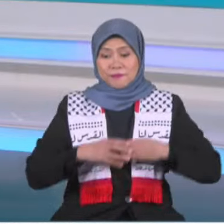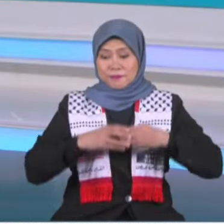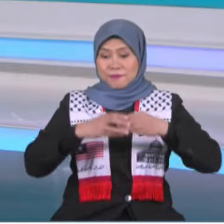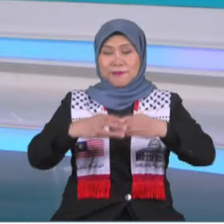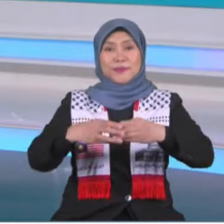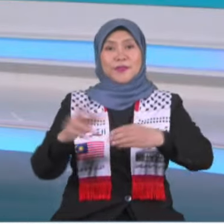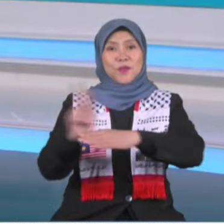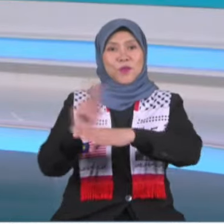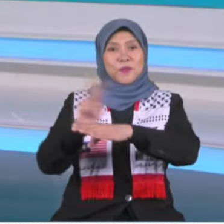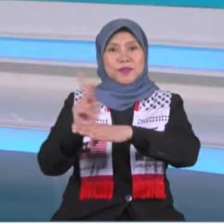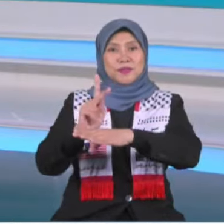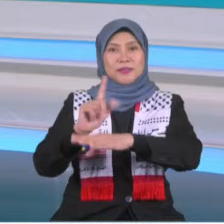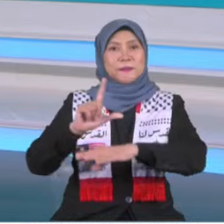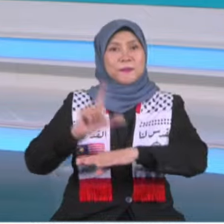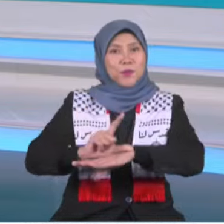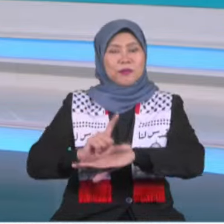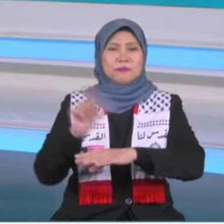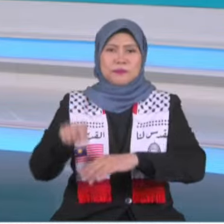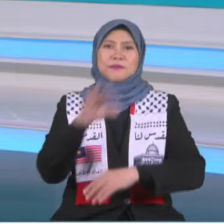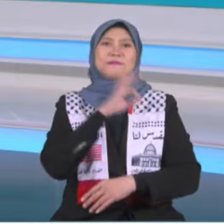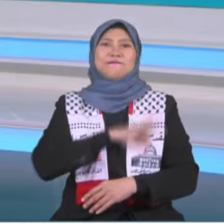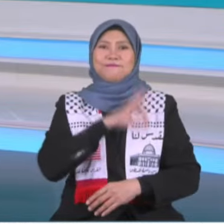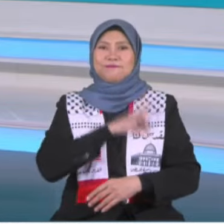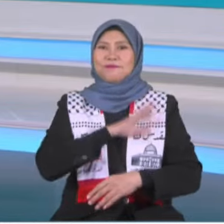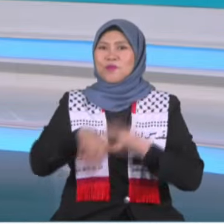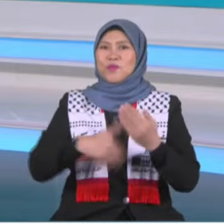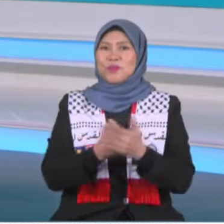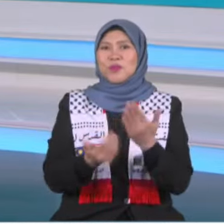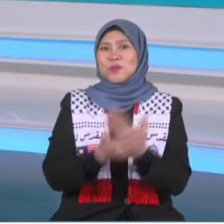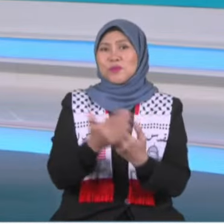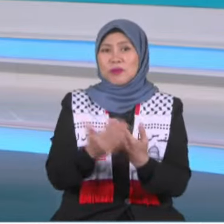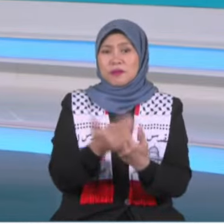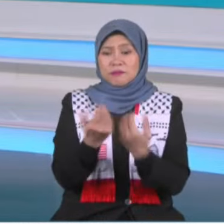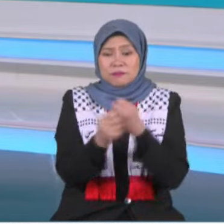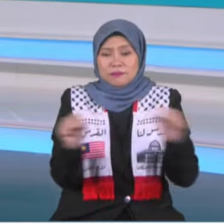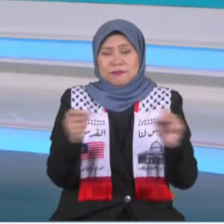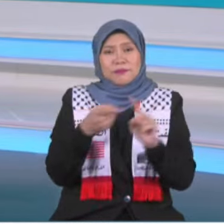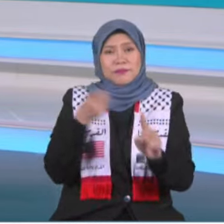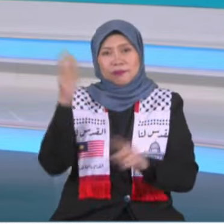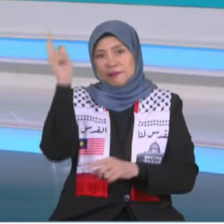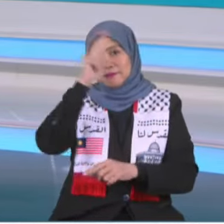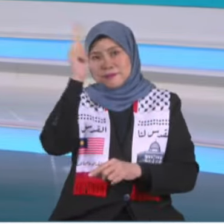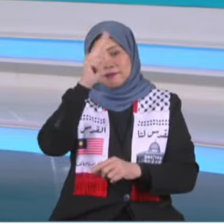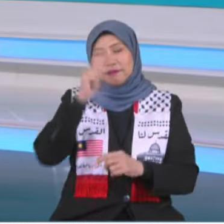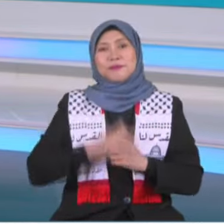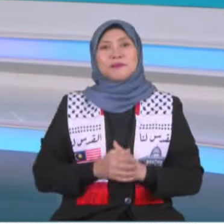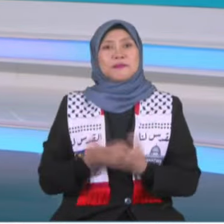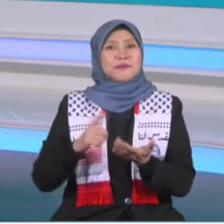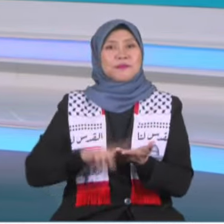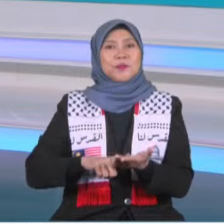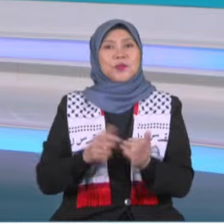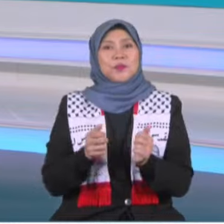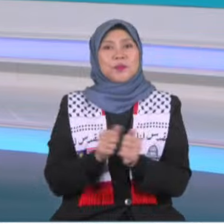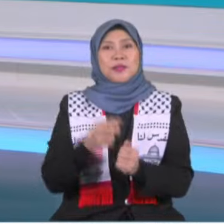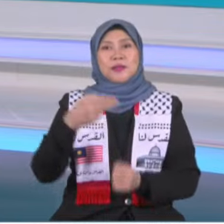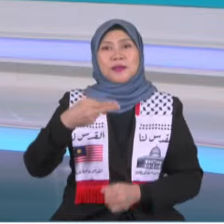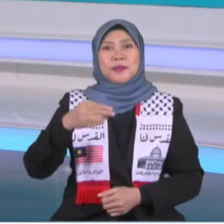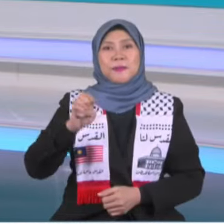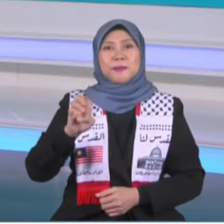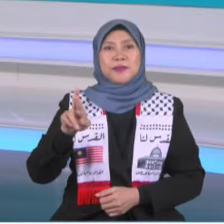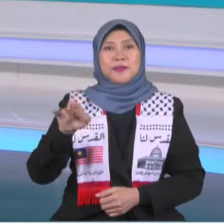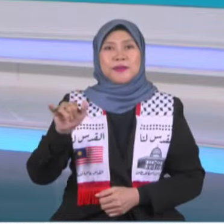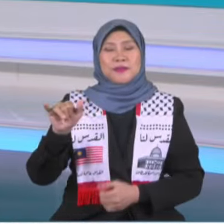Gerakan koperasi di Labuan perlu manfaatkan segala kemudahan yang disediakan kerajaan. Perincanya bersama Hebri